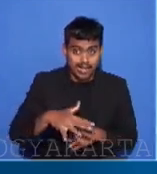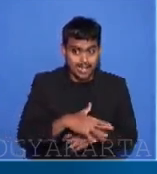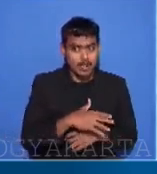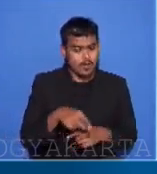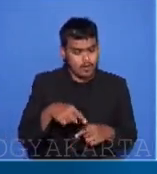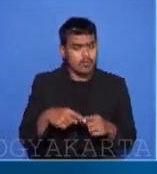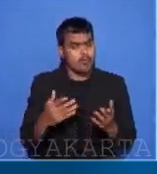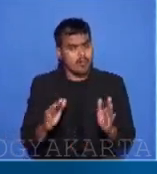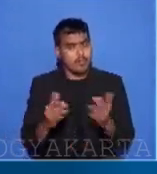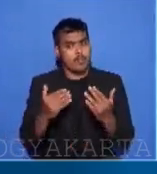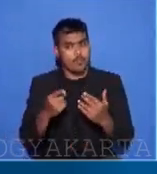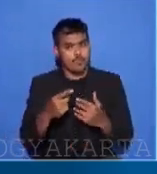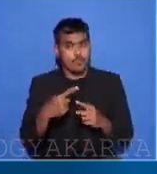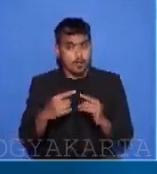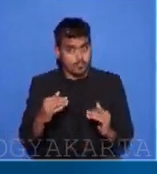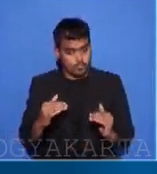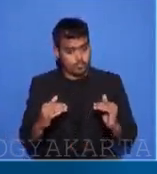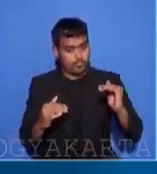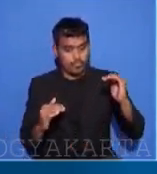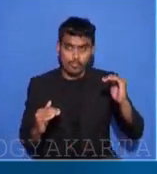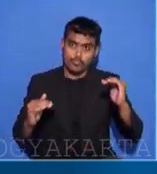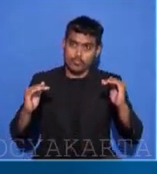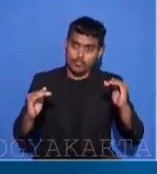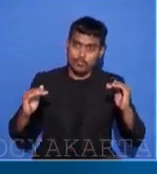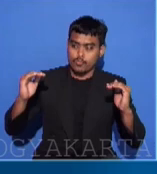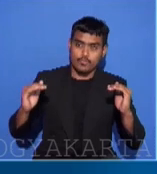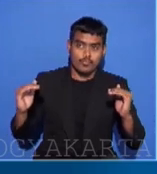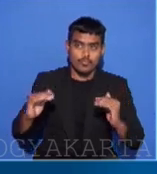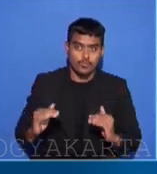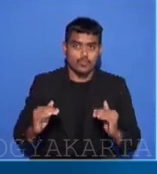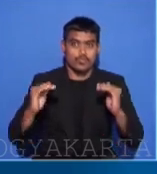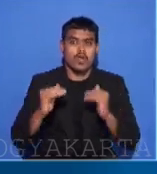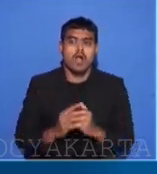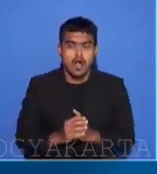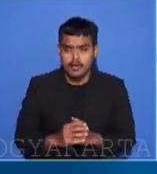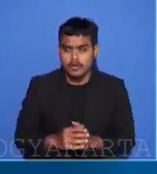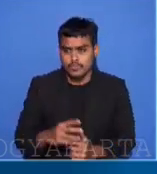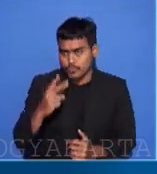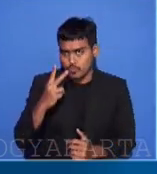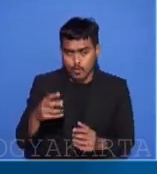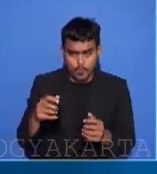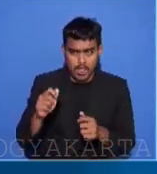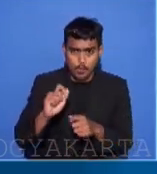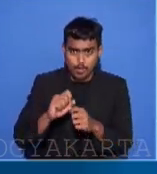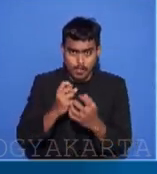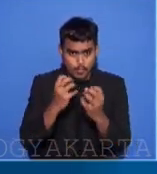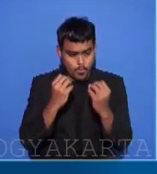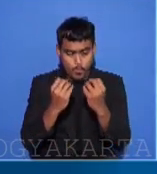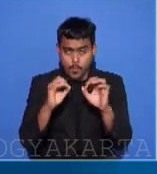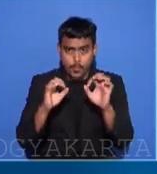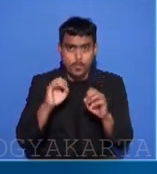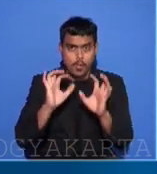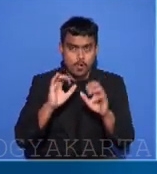pengurukan peninggian Jalan Inspeksi saluran Mataram dari pasir batu tersebut seperti diketahui sesuai